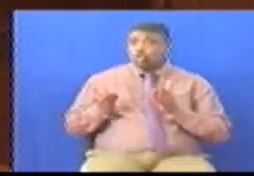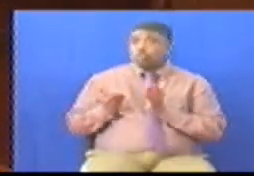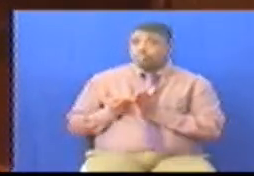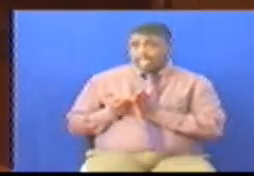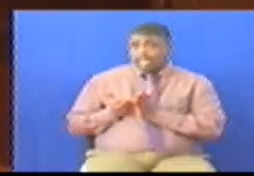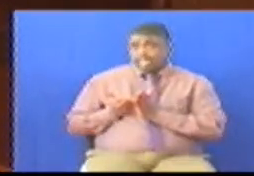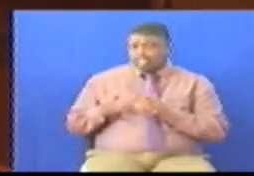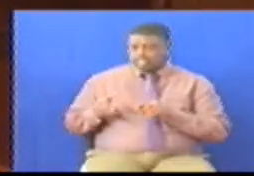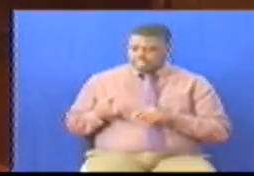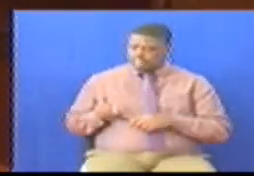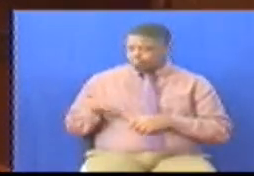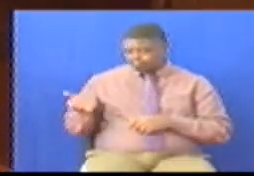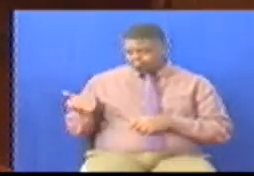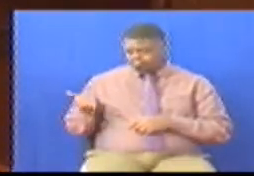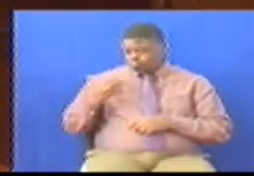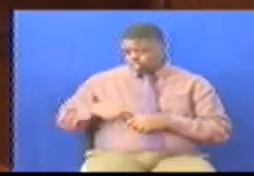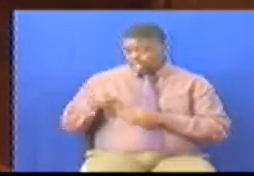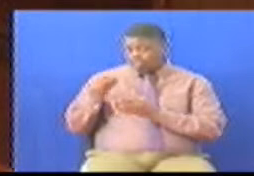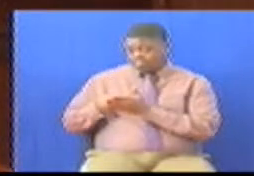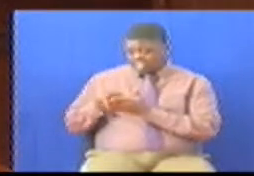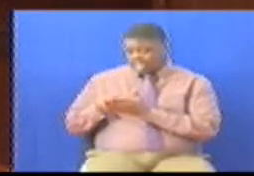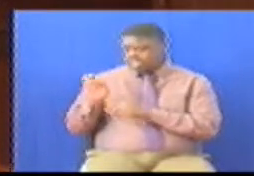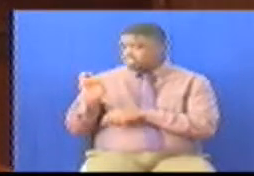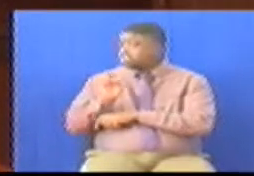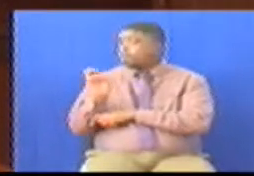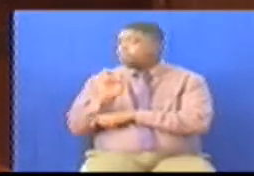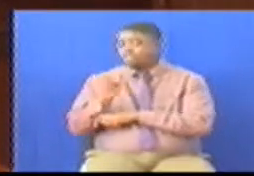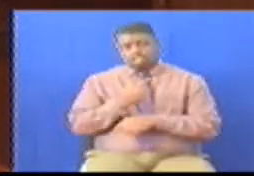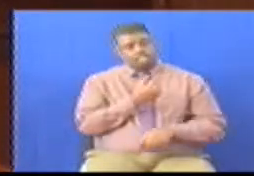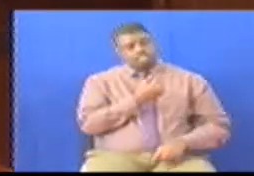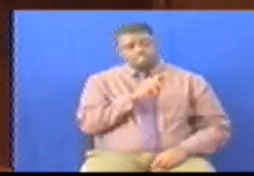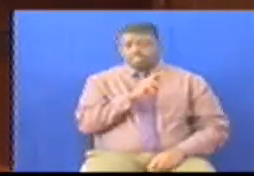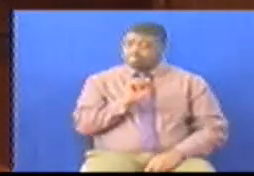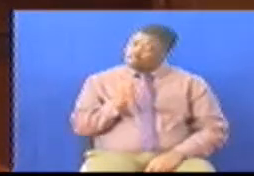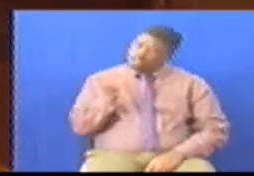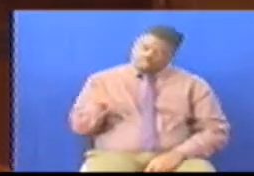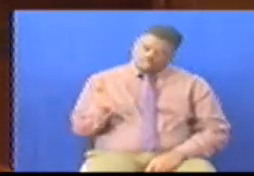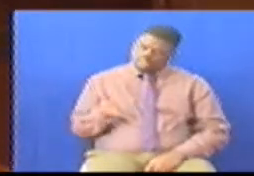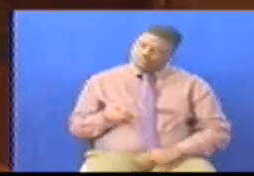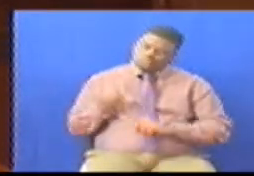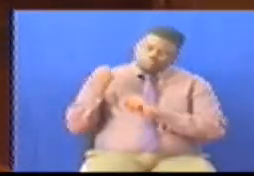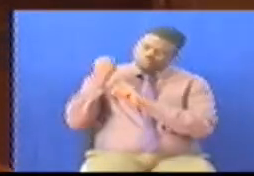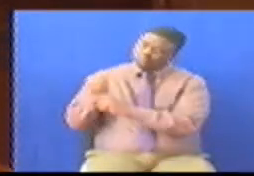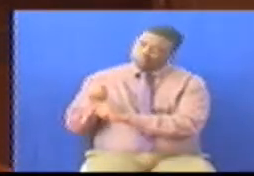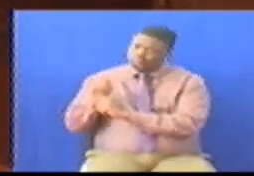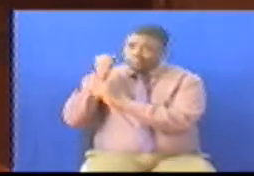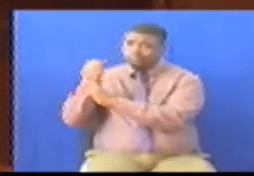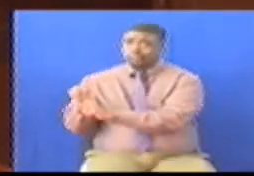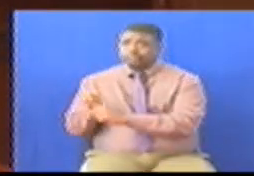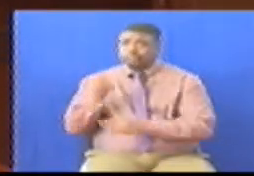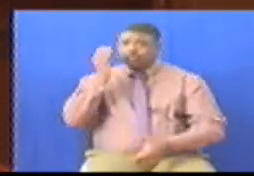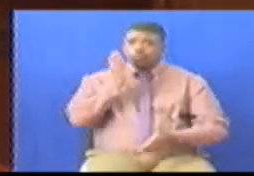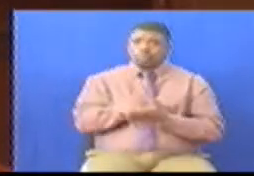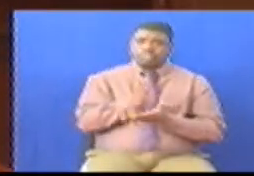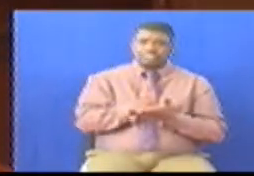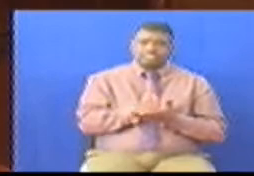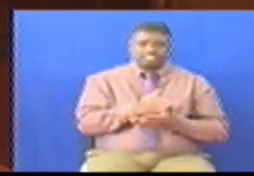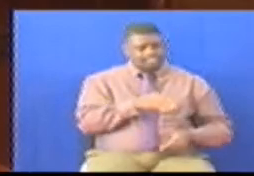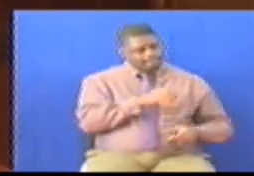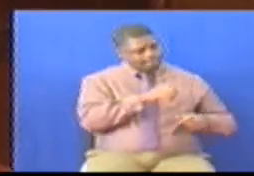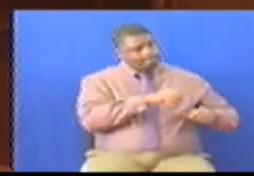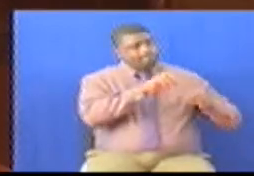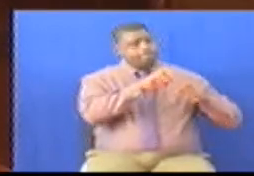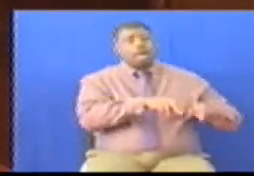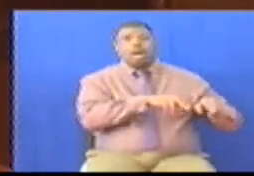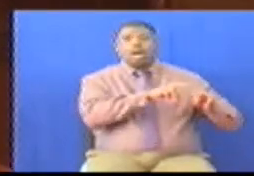wenzetu Wizara ya Fedha ambao ndio wanasimamia mamlaka hii kuweka msukumo kuhakikisha kwamba zile mahakama